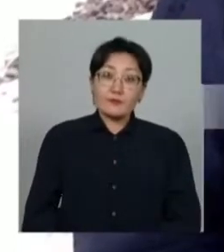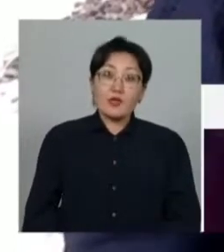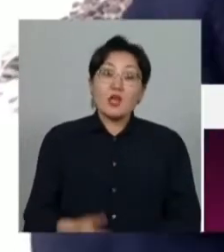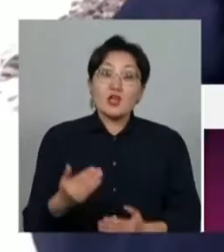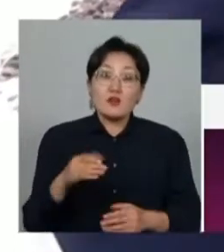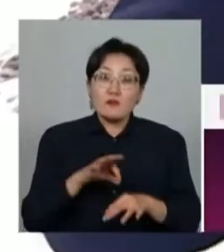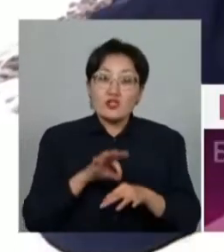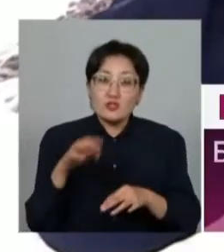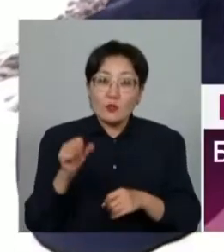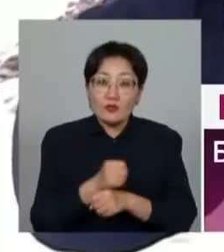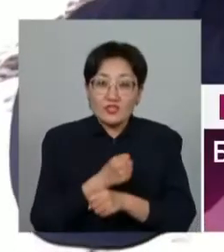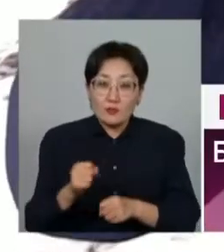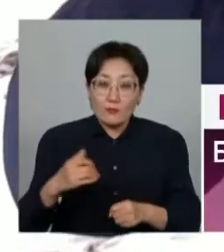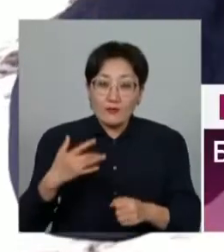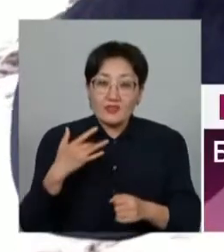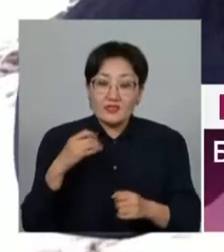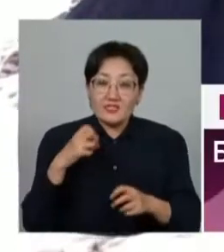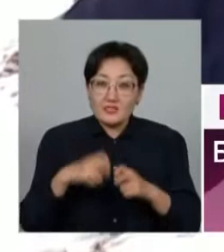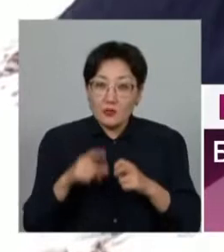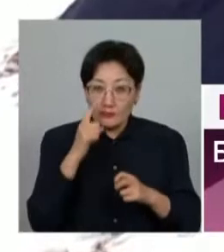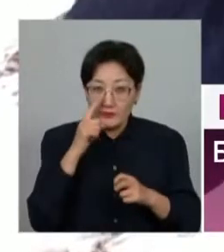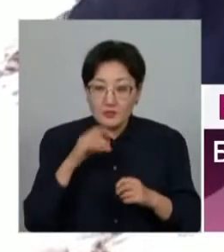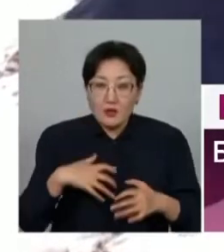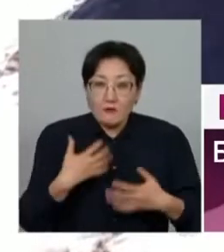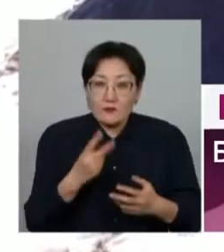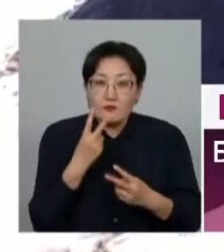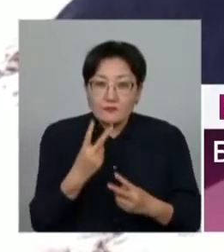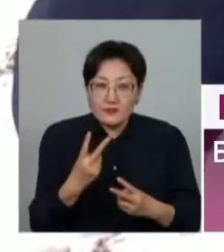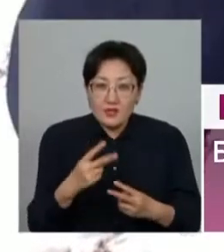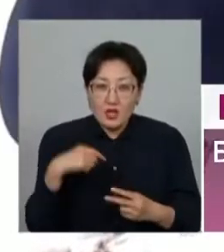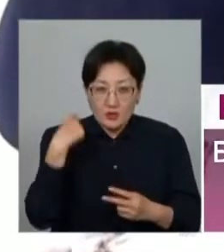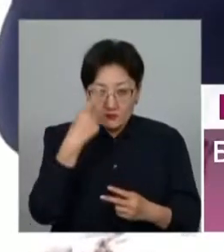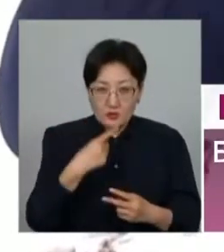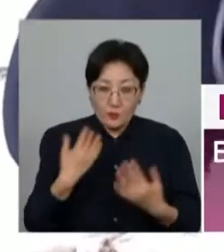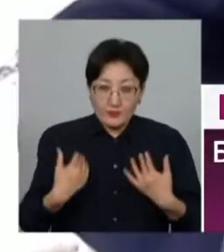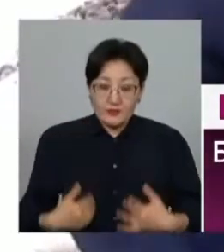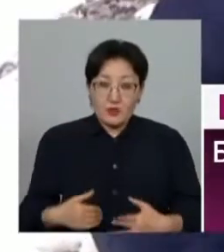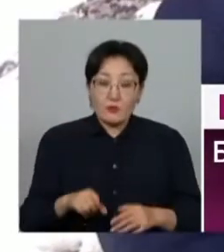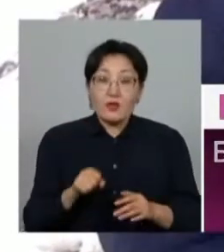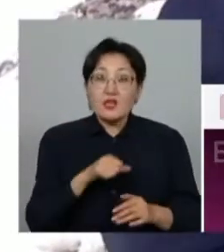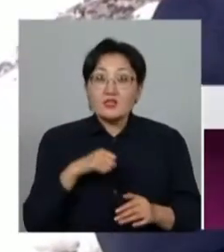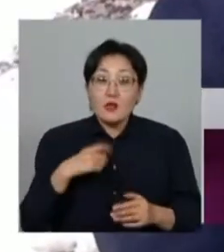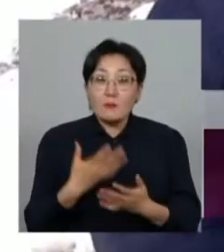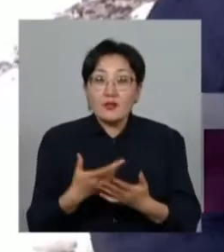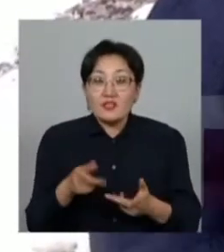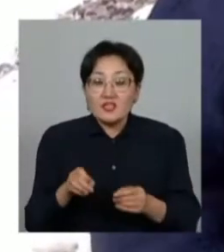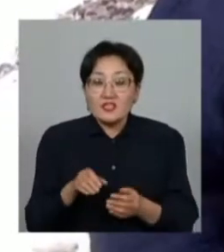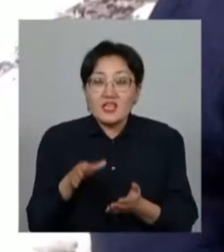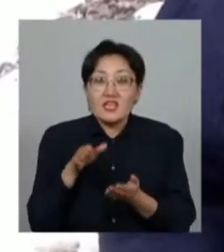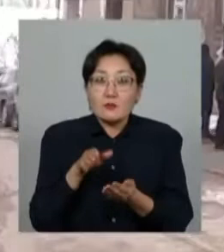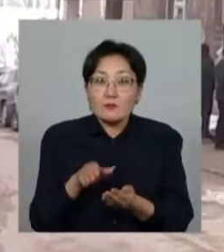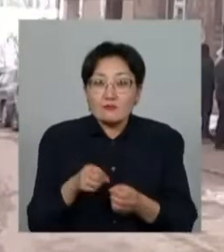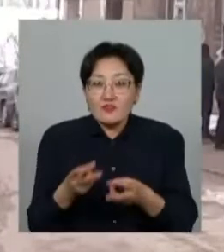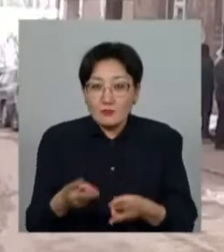Его жестоко избили, сломали ему нос. Я был в ужасе, когда увидел истерзанное тело. Убийца сам показал, где закопал моего